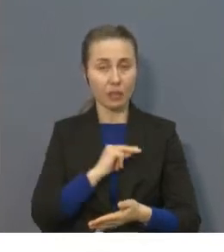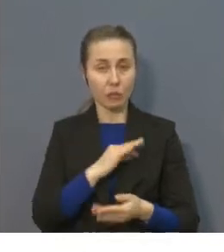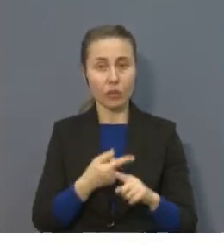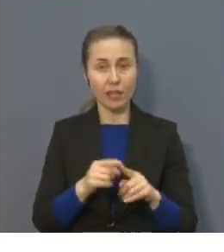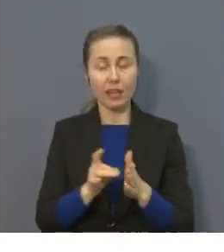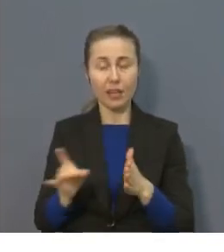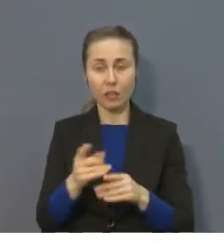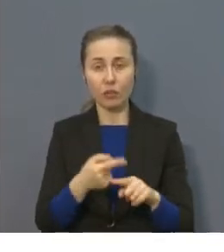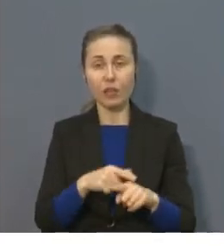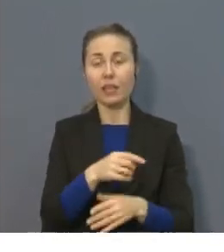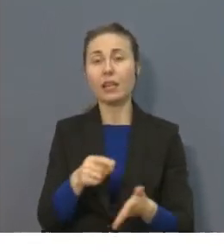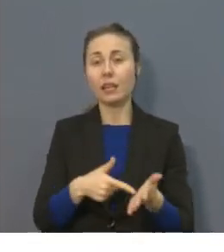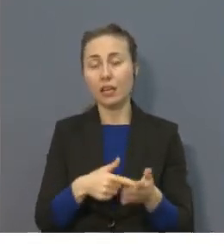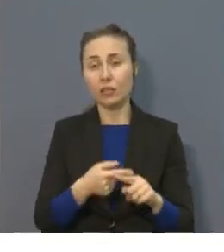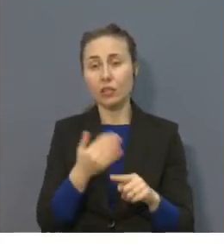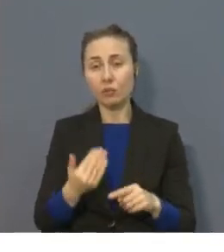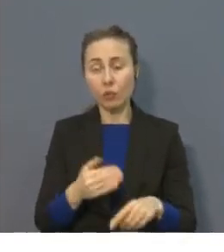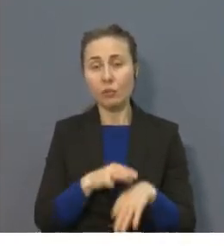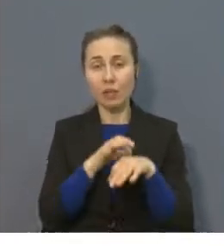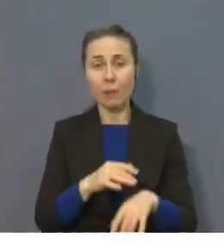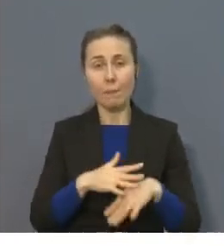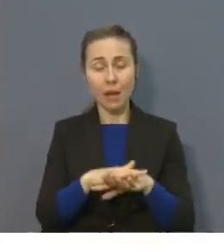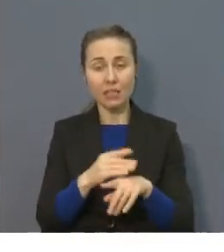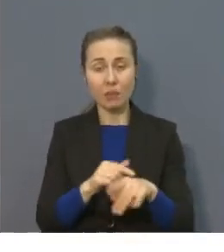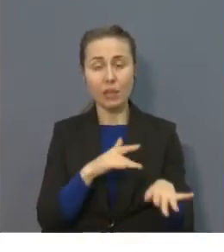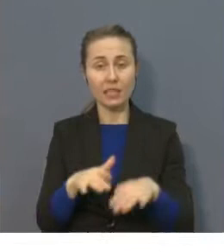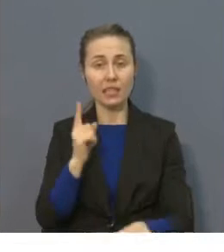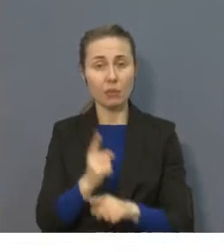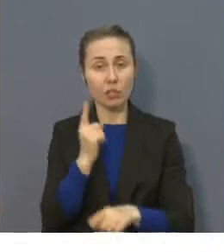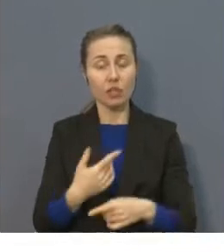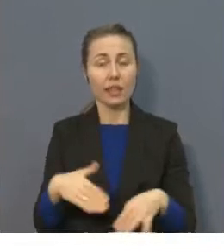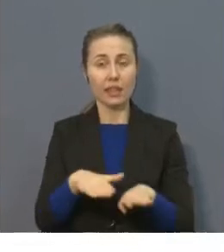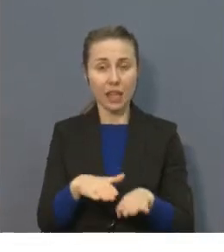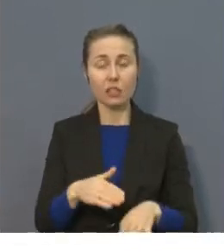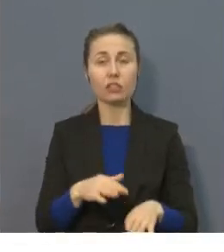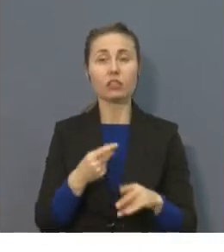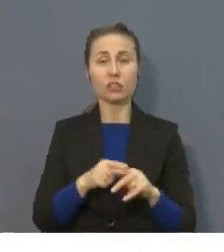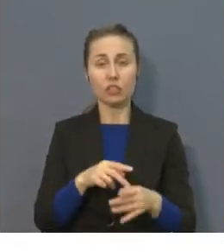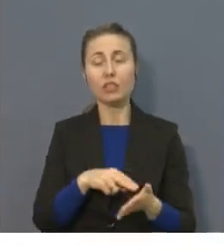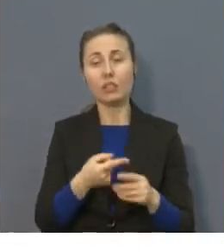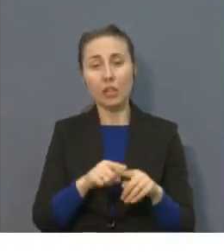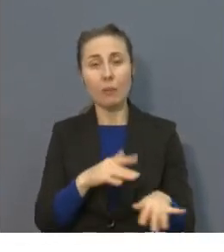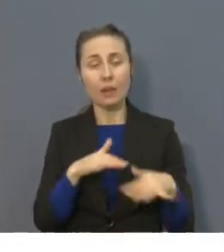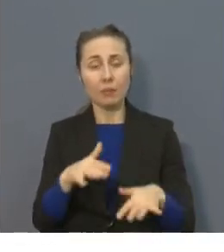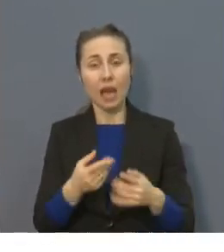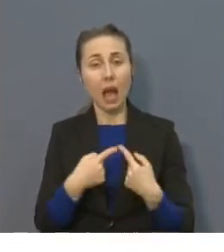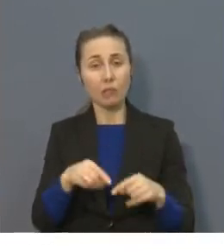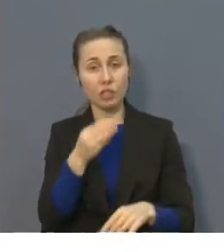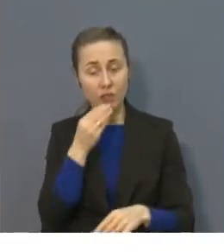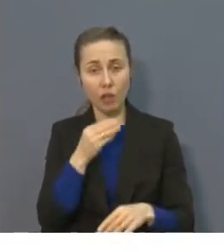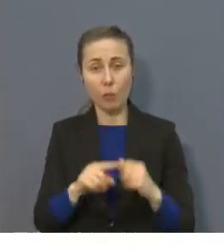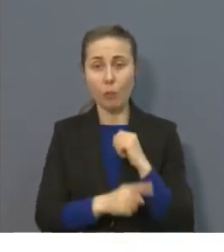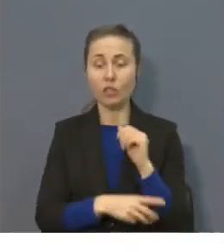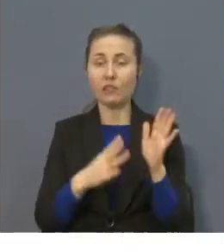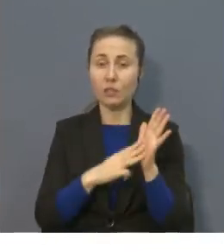күн сайын өткізіліп тұрады. Жаппай іс-шараға тыйым салынған. Қоғамдық тамақтандыру мекемелеріне де шектеу қойылды. Сағат 8-ден